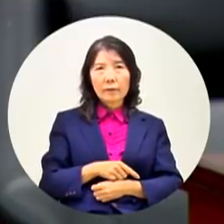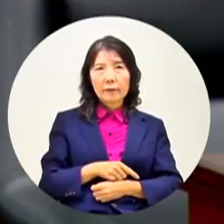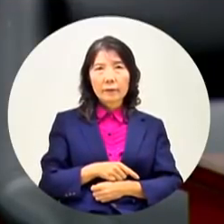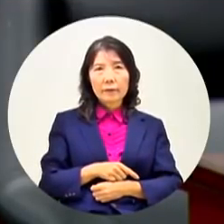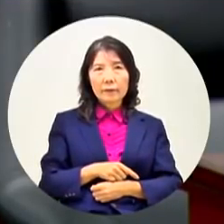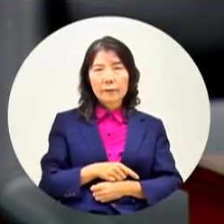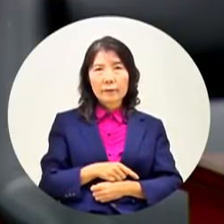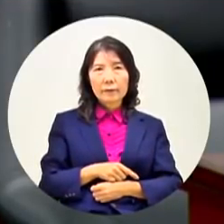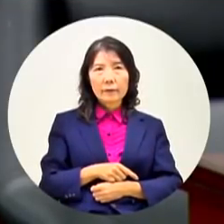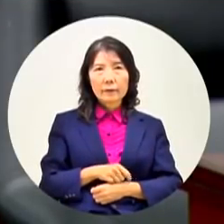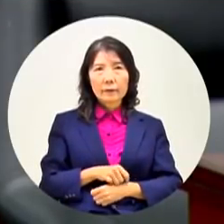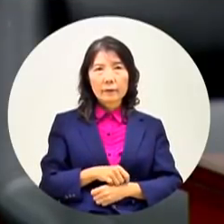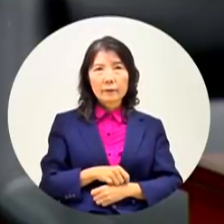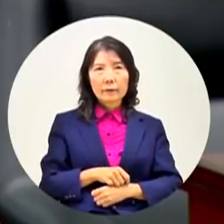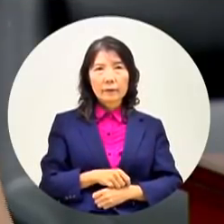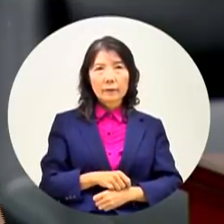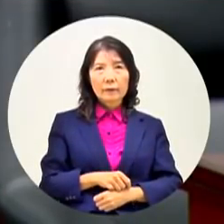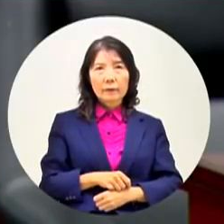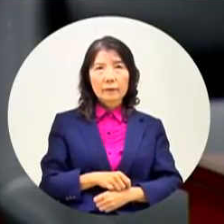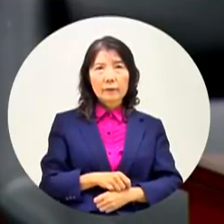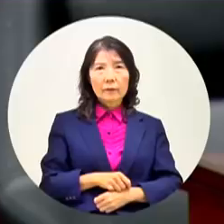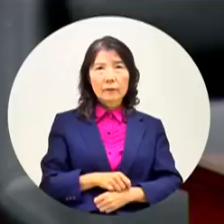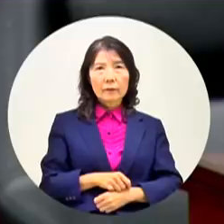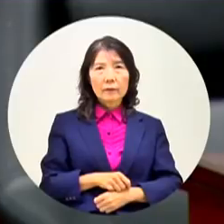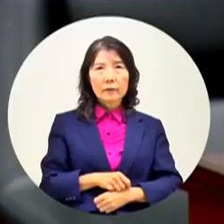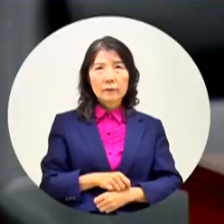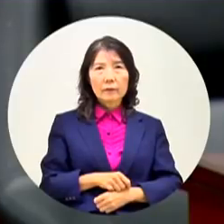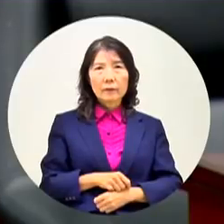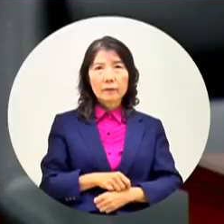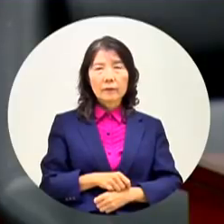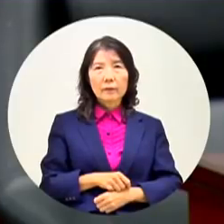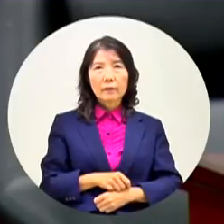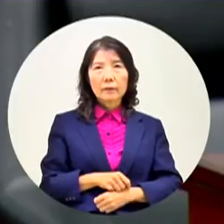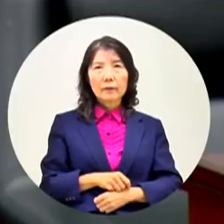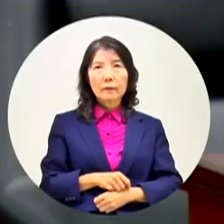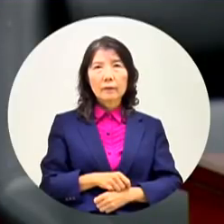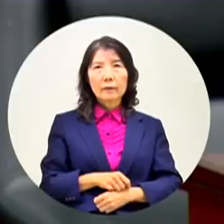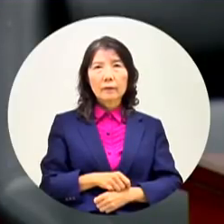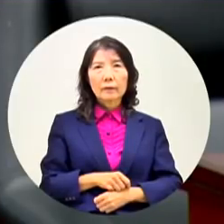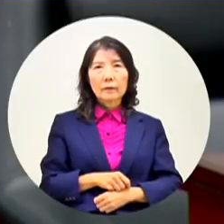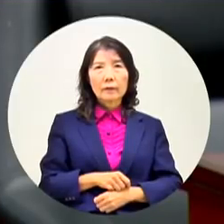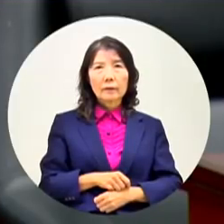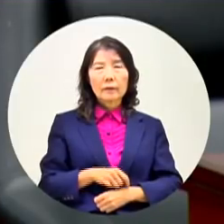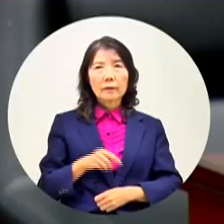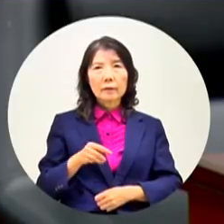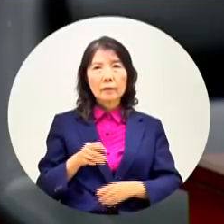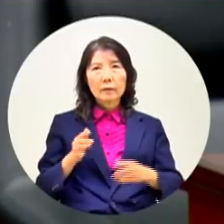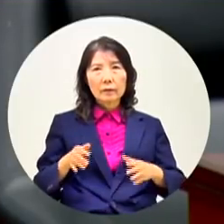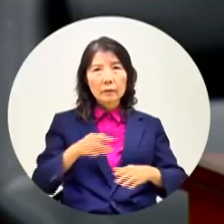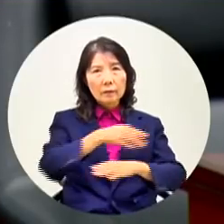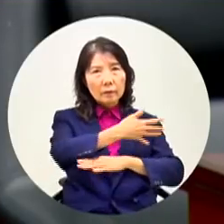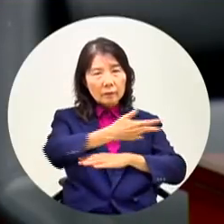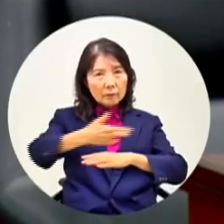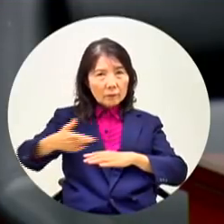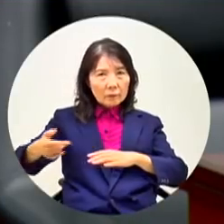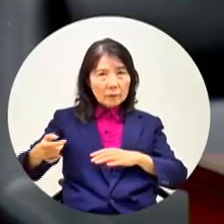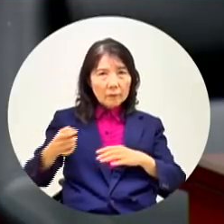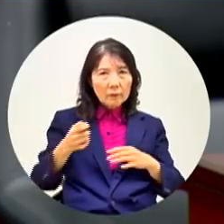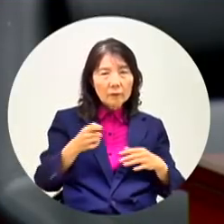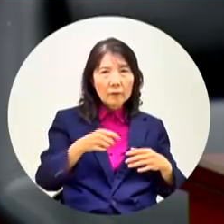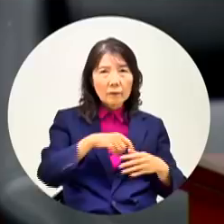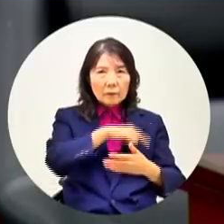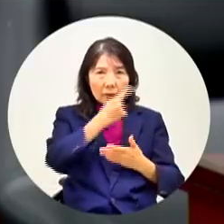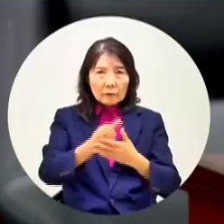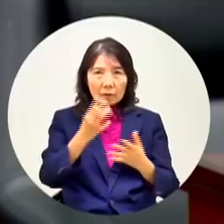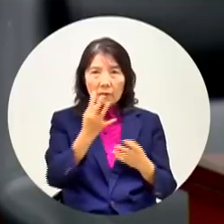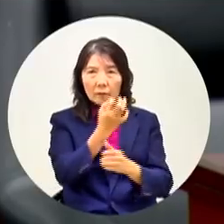啊，咱直接咧讲到，免啊讲，咱的河为咱的河川的总量管制。啊，当然，